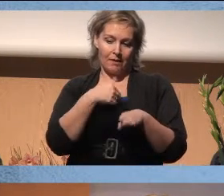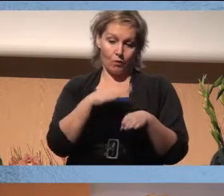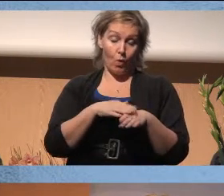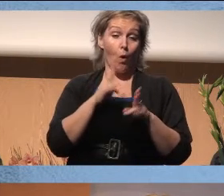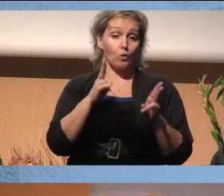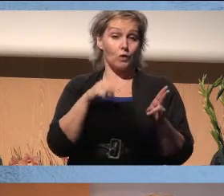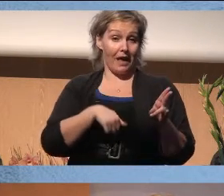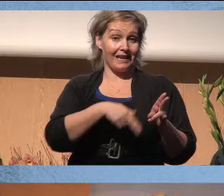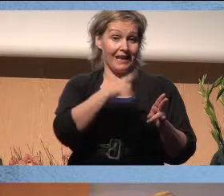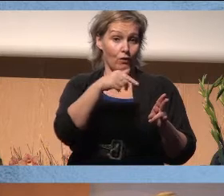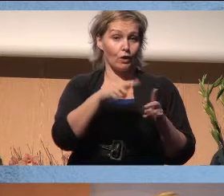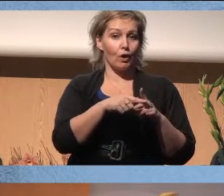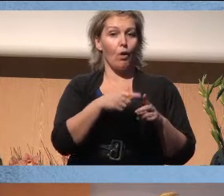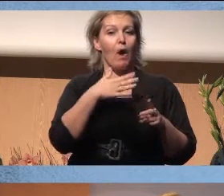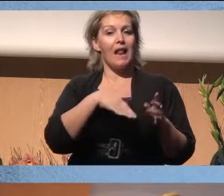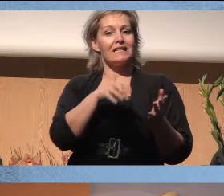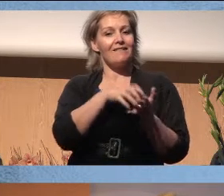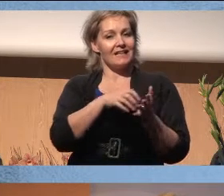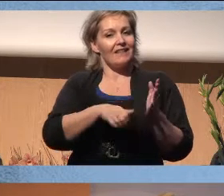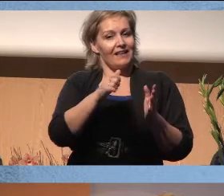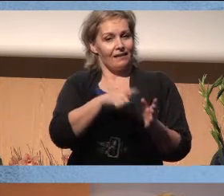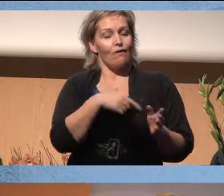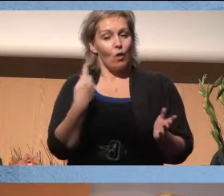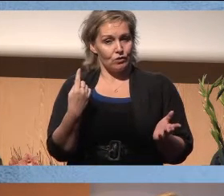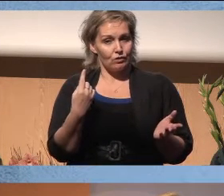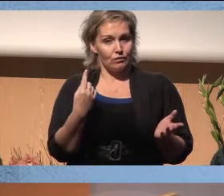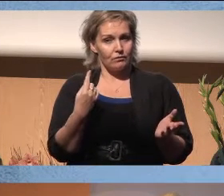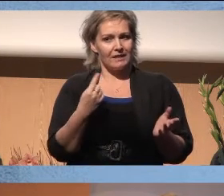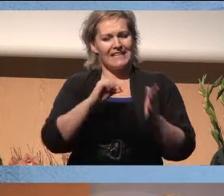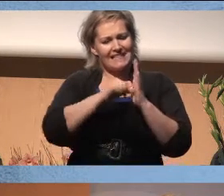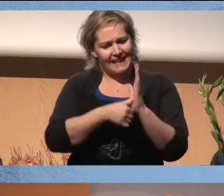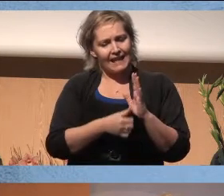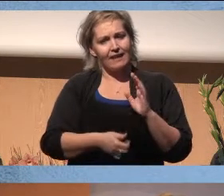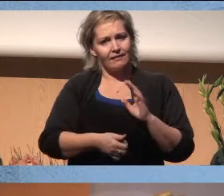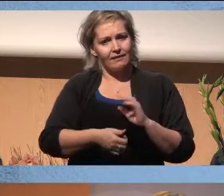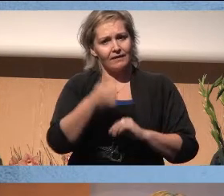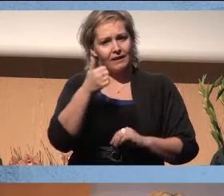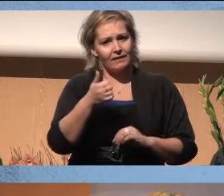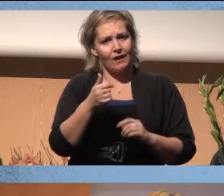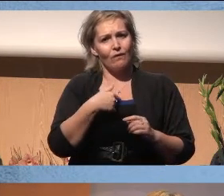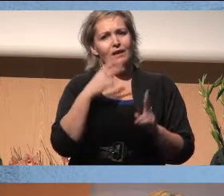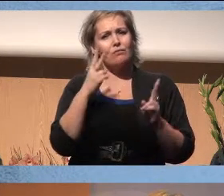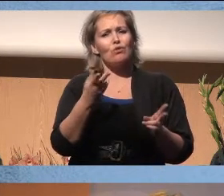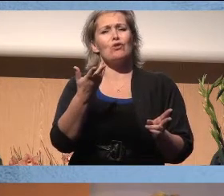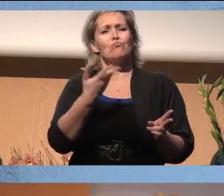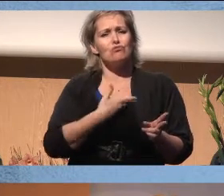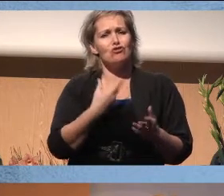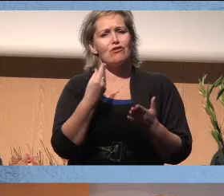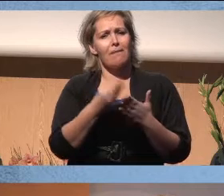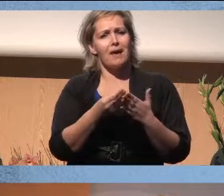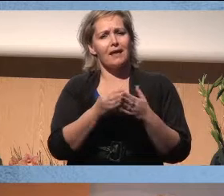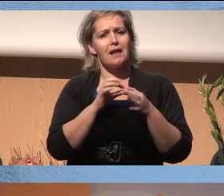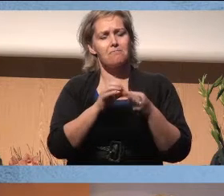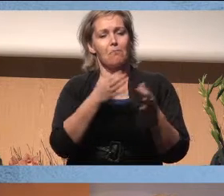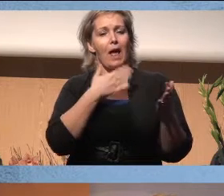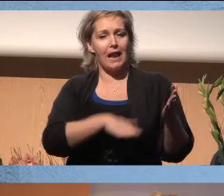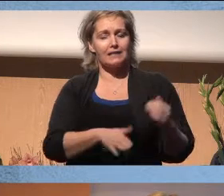Norge. For helsetjenesten er viktig for oss. Sikkerhet er viktig, og vi bruker mye penger på helse.